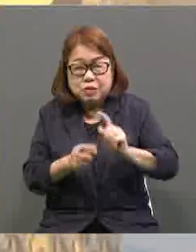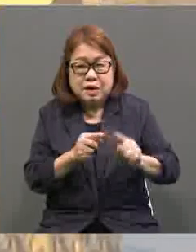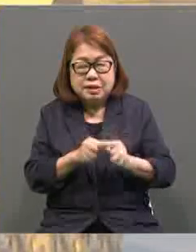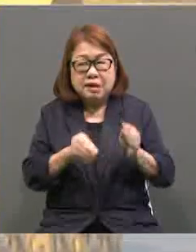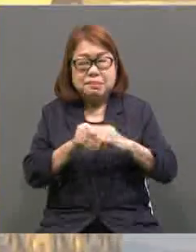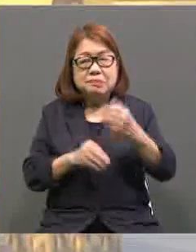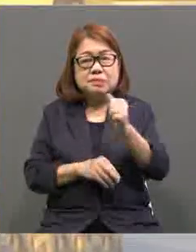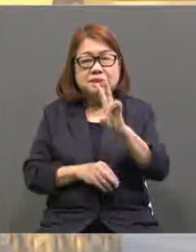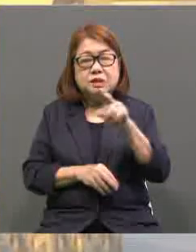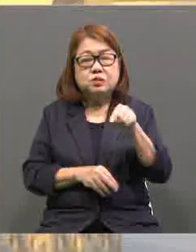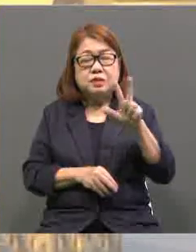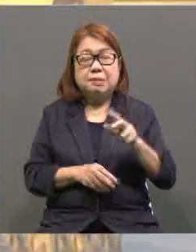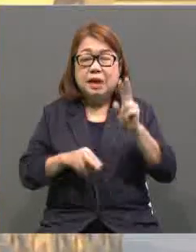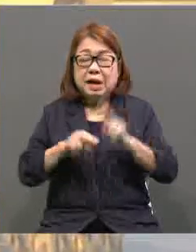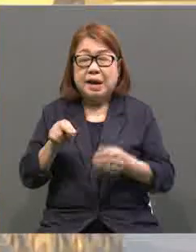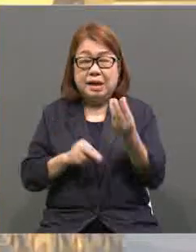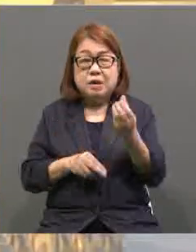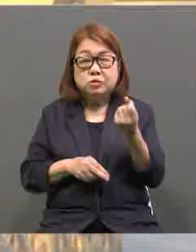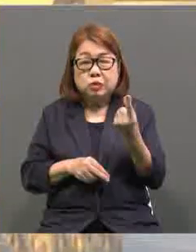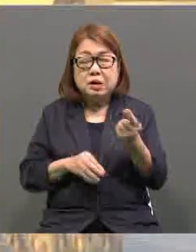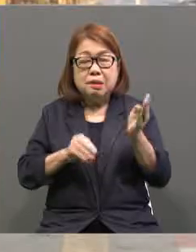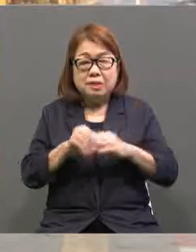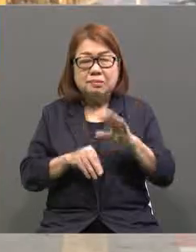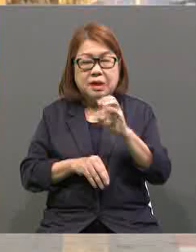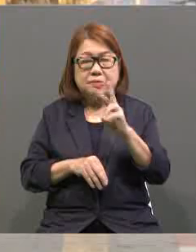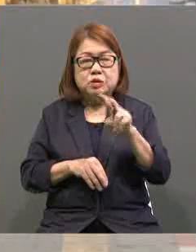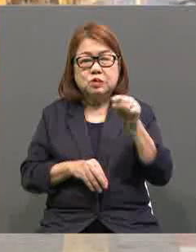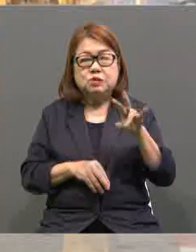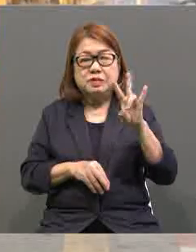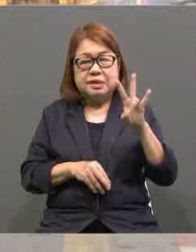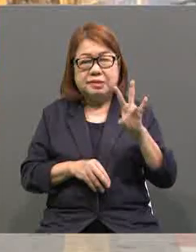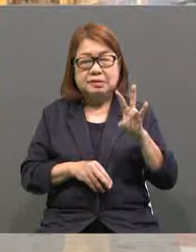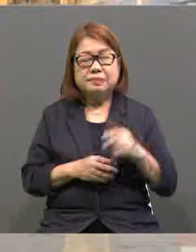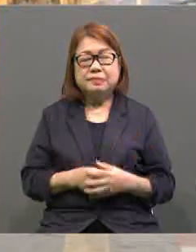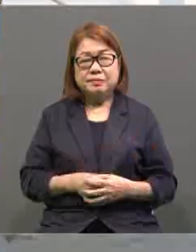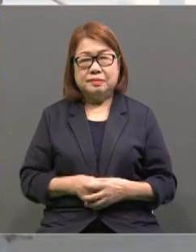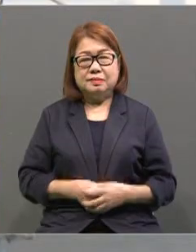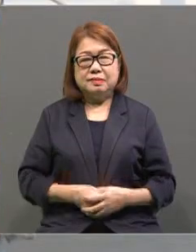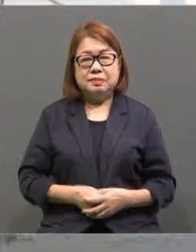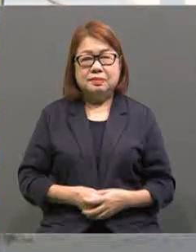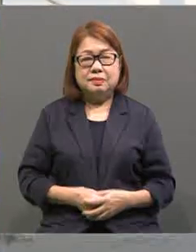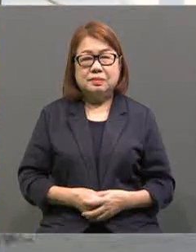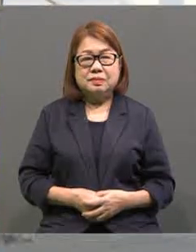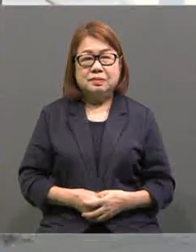17.3 perส่วนไข่ไก่สดก็เพิ่มขึ้น 52.7 perครับอื